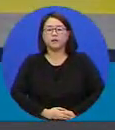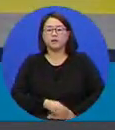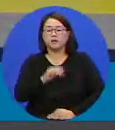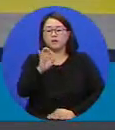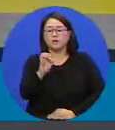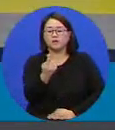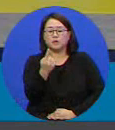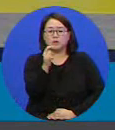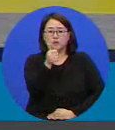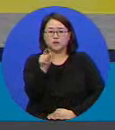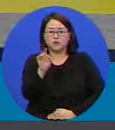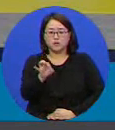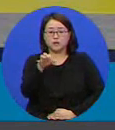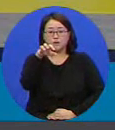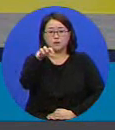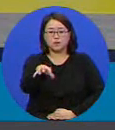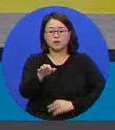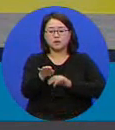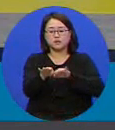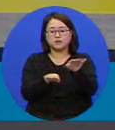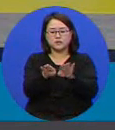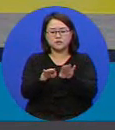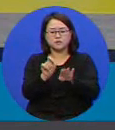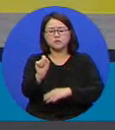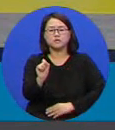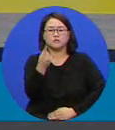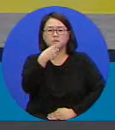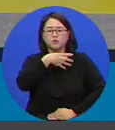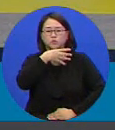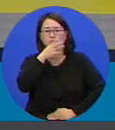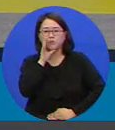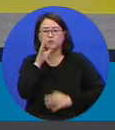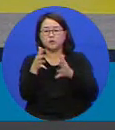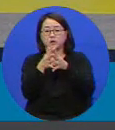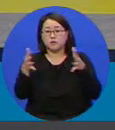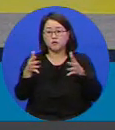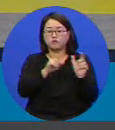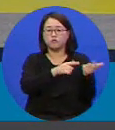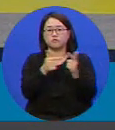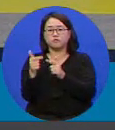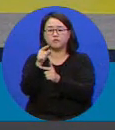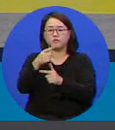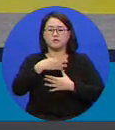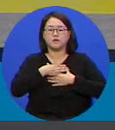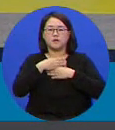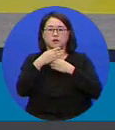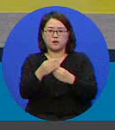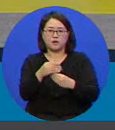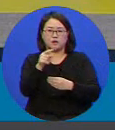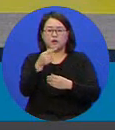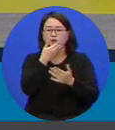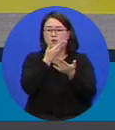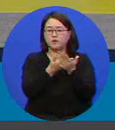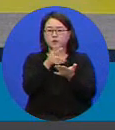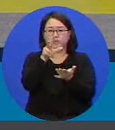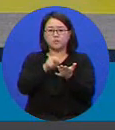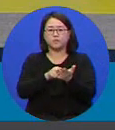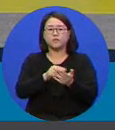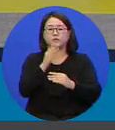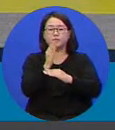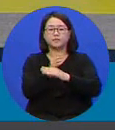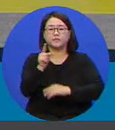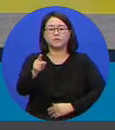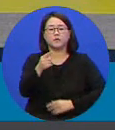포항 지진을 계기로 노후 건축물의 안전이 문제가 되고 있는데요. 노후된 교량의 경우에는 더 심각합니다. 보수